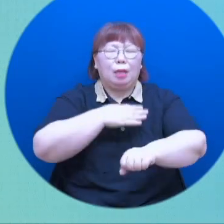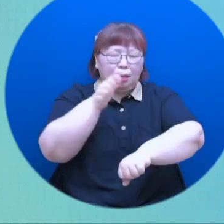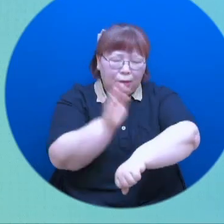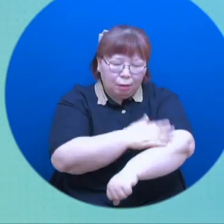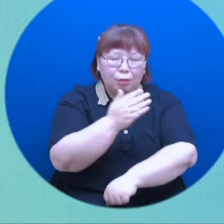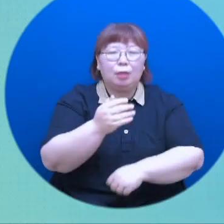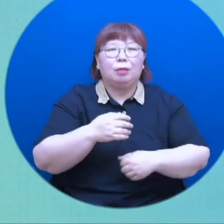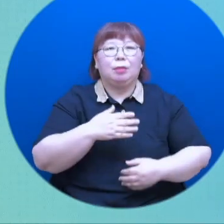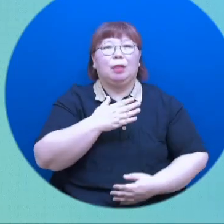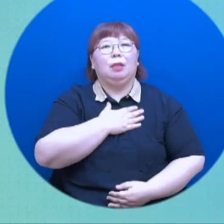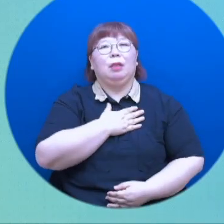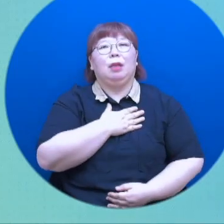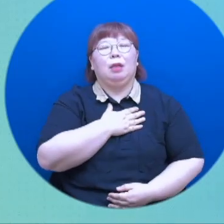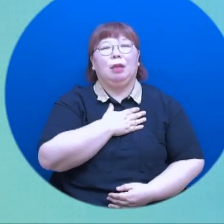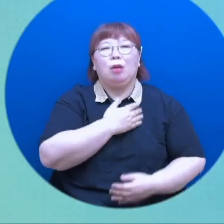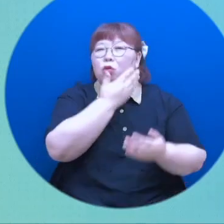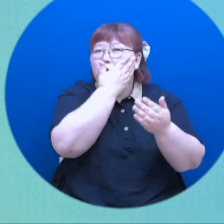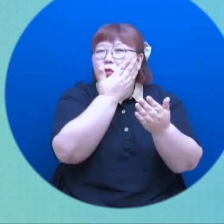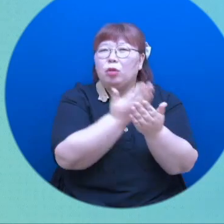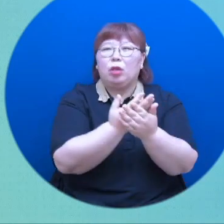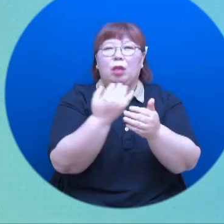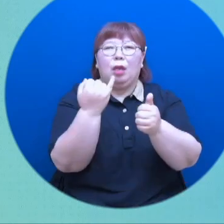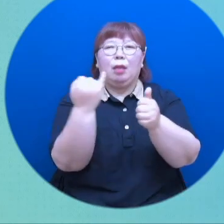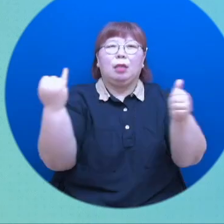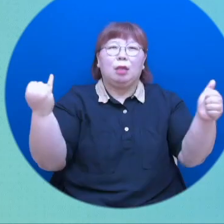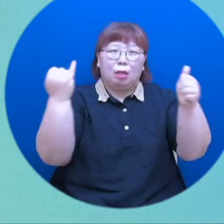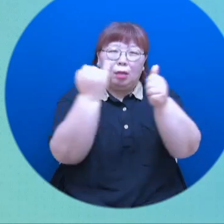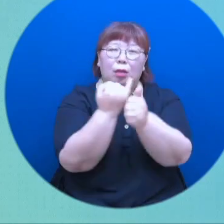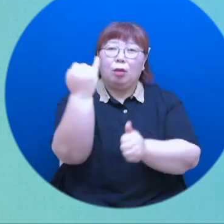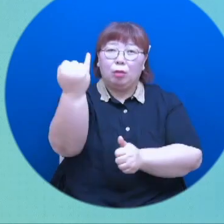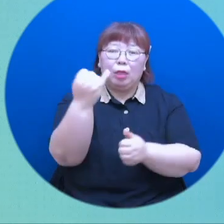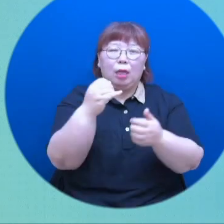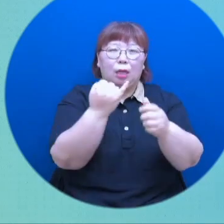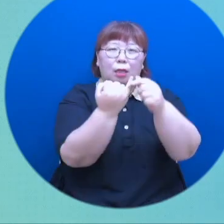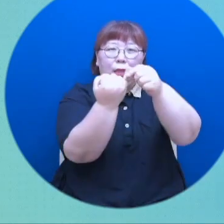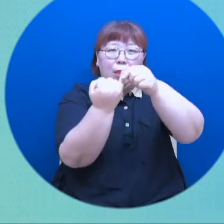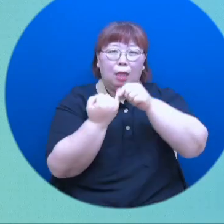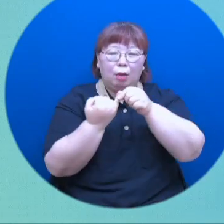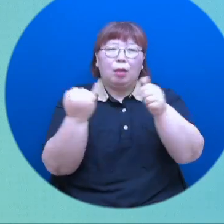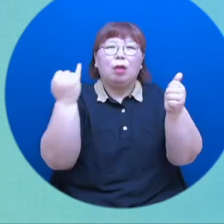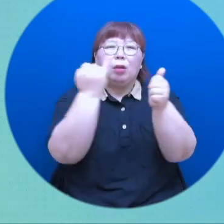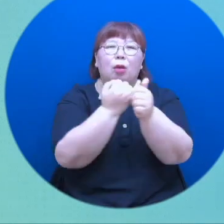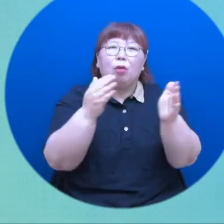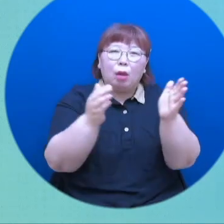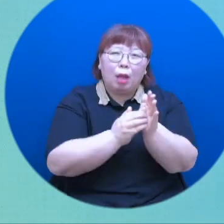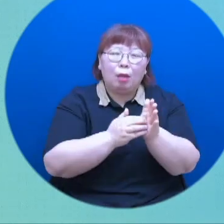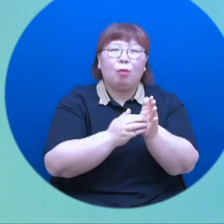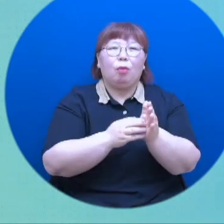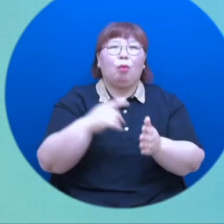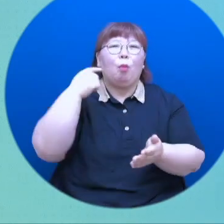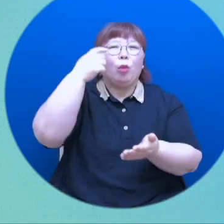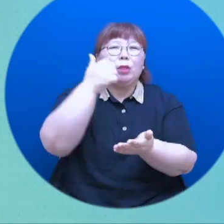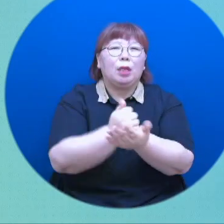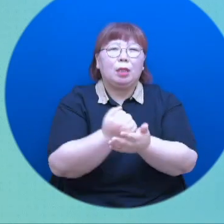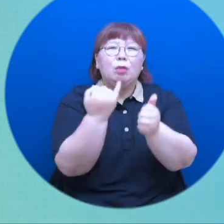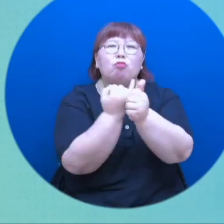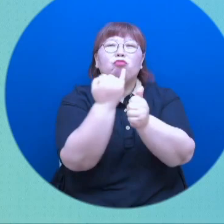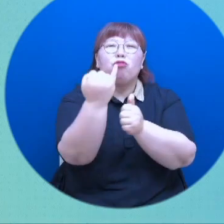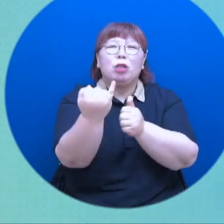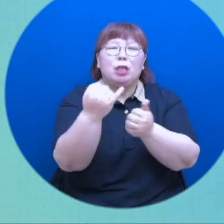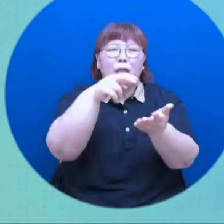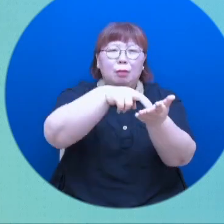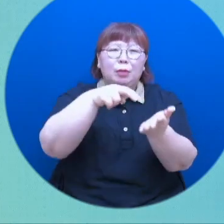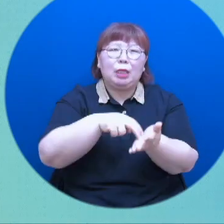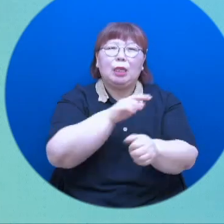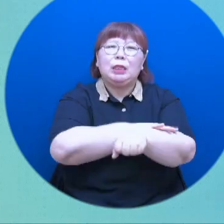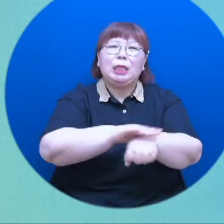데려다가 제대로 해주지 못했습니다. 그리고 사모가 제 역할 못한다고 목사 역할